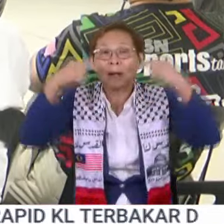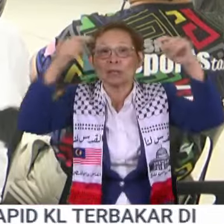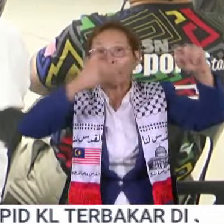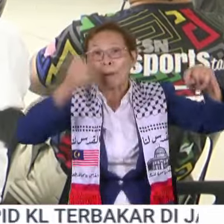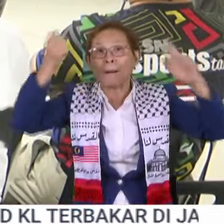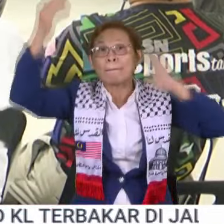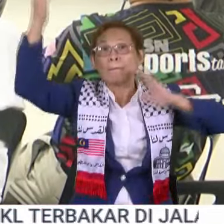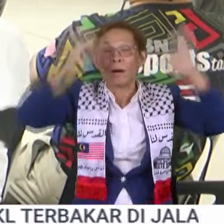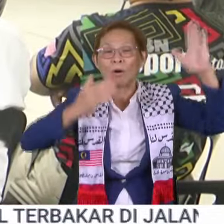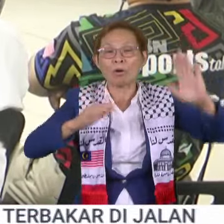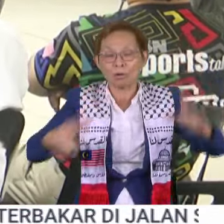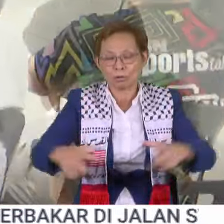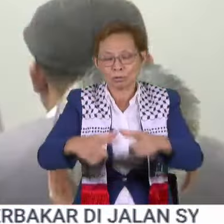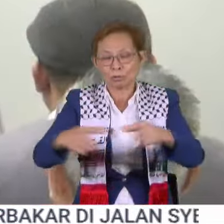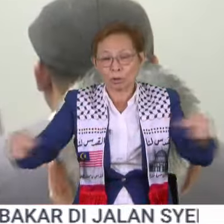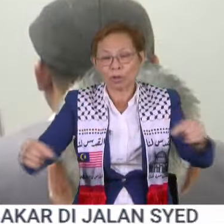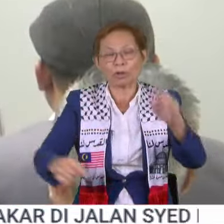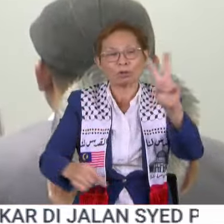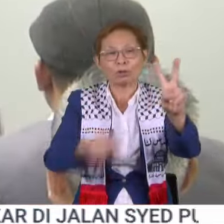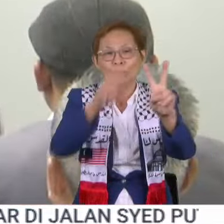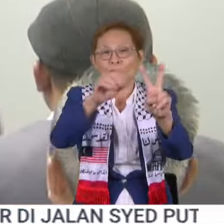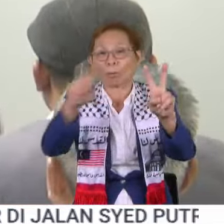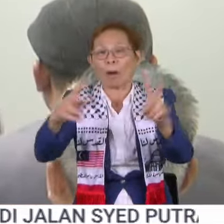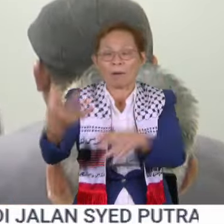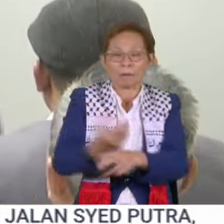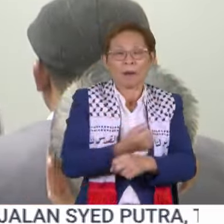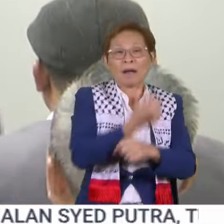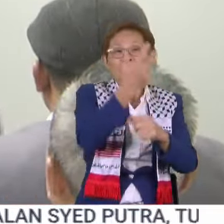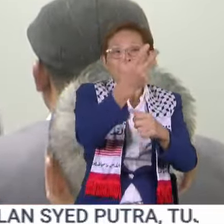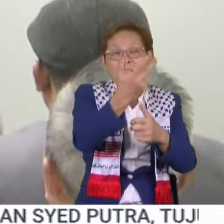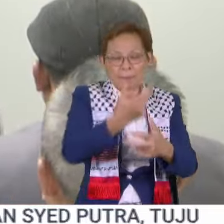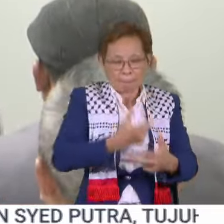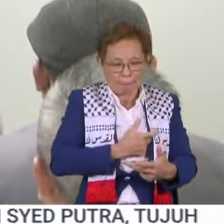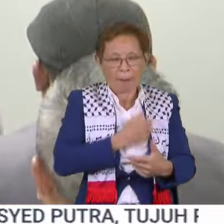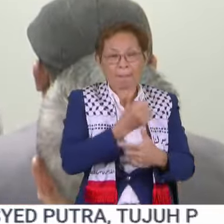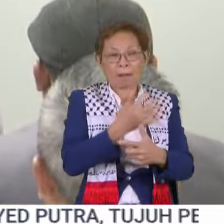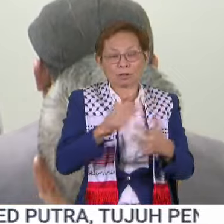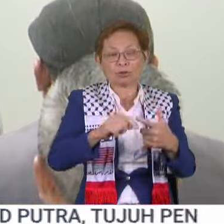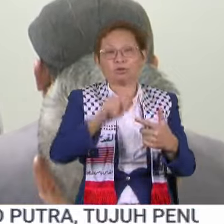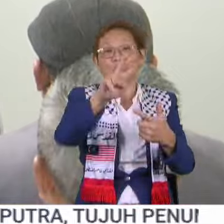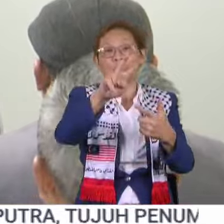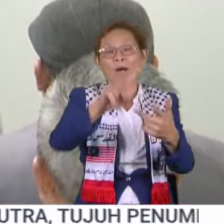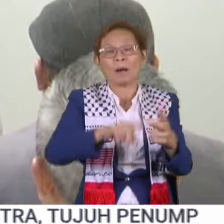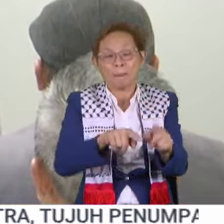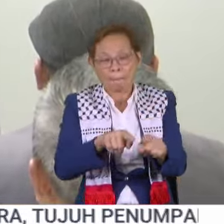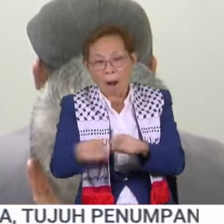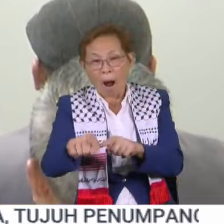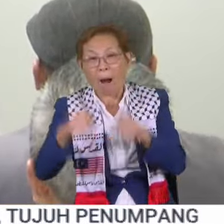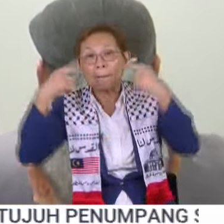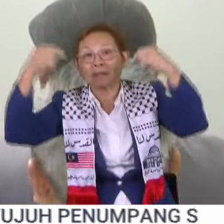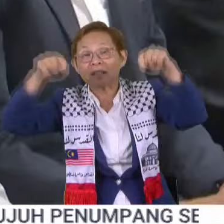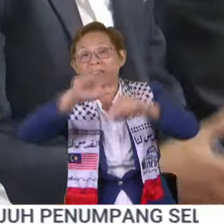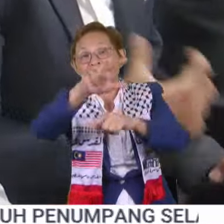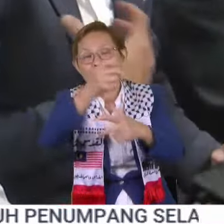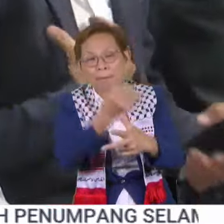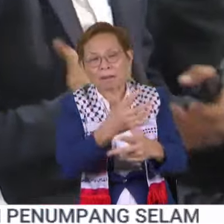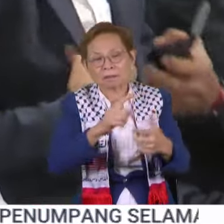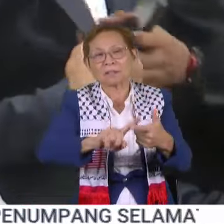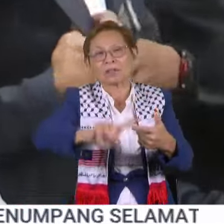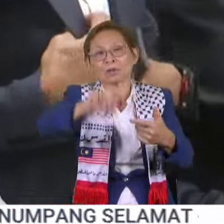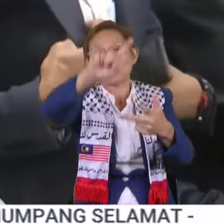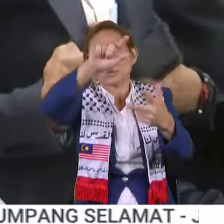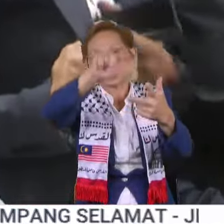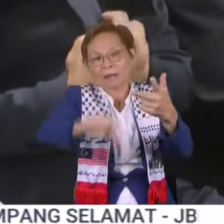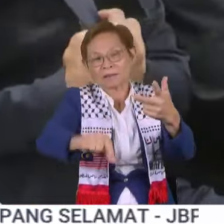Pencapaian terbaik Malaysia adalah di Tokyo 2020 dengan meraih 3 pingat emas dan 2 perak mengatasi pencapaian 3 emas dan 1